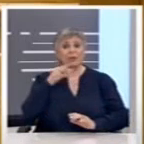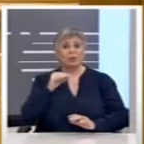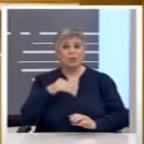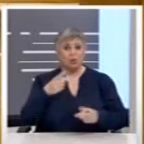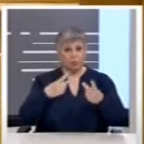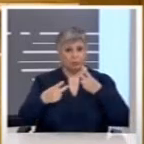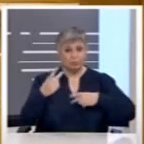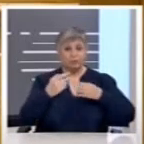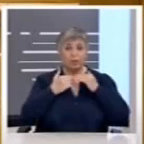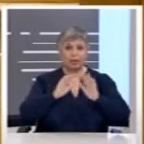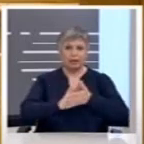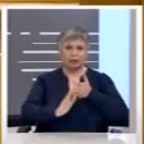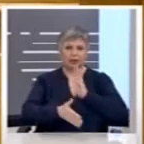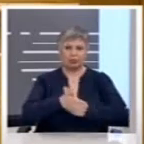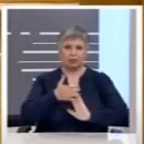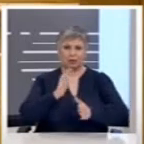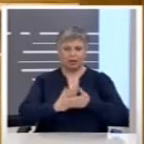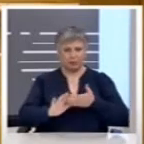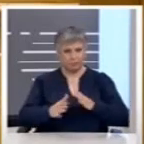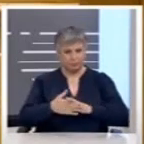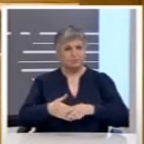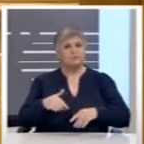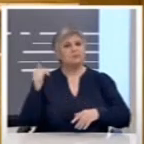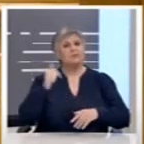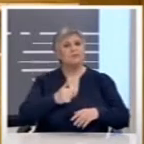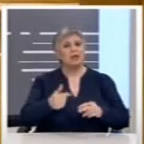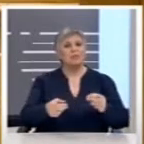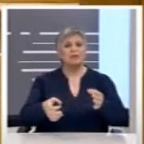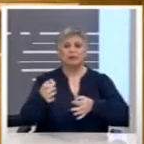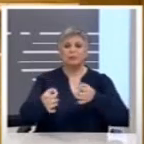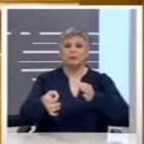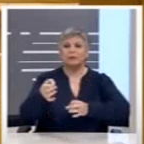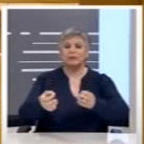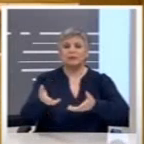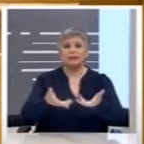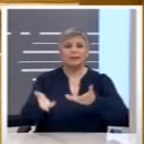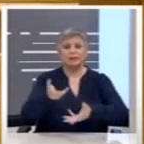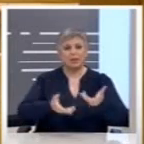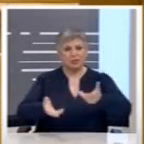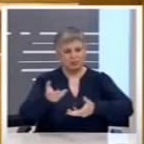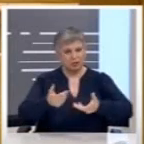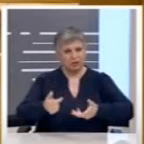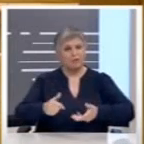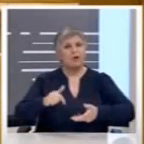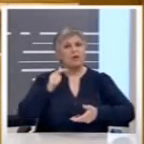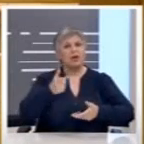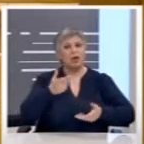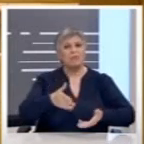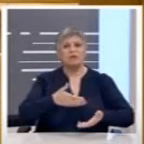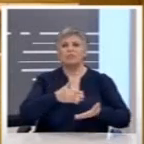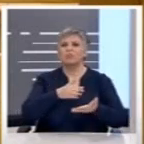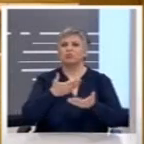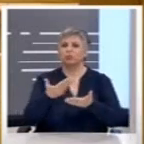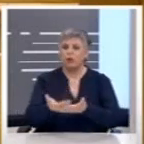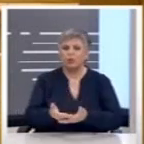για να μπορέσουμε να πετύχουμε οτιδήποτε πετύχαμε, να την αναβάθμιση αυτών των ζητημάτων, την απαλλαγή του ελληνοκυπριακού